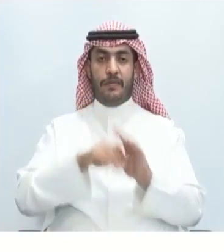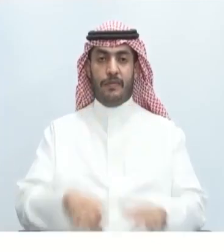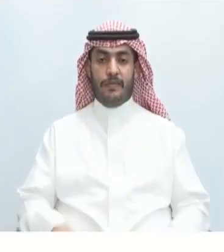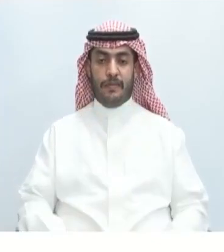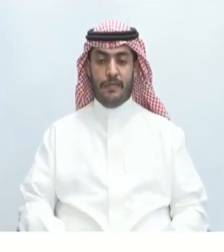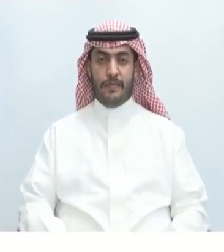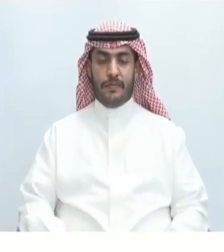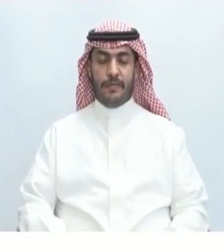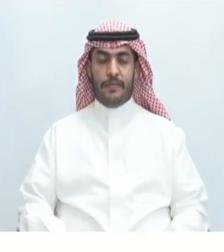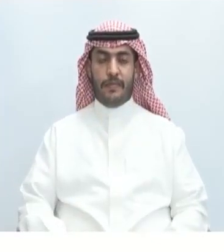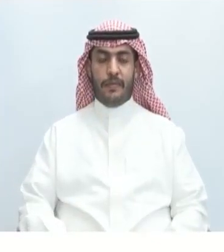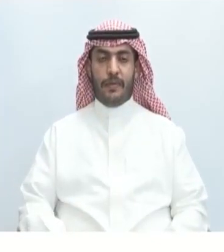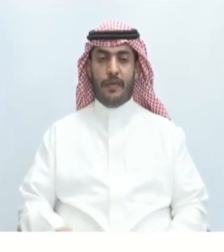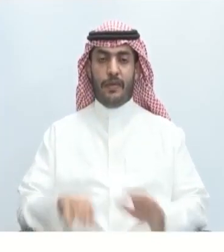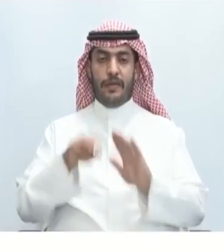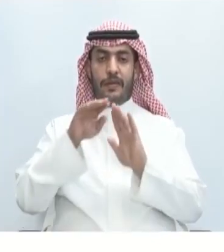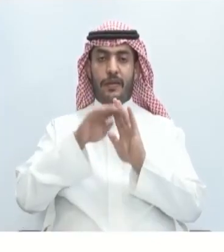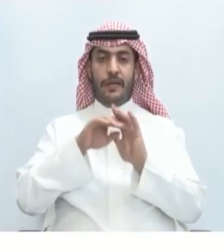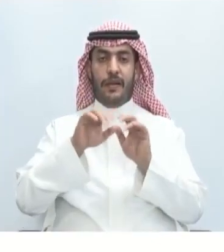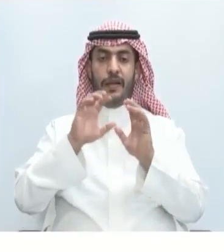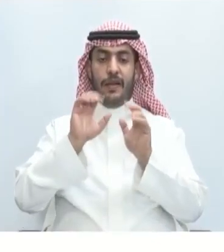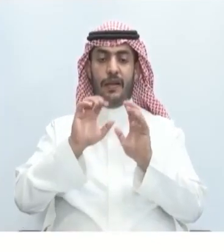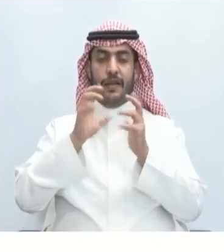اياه من قبل الاداره